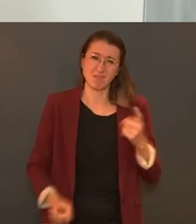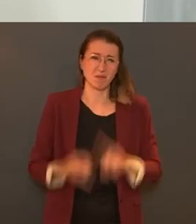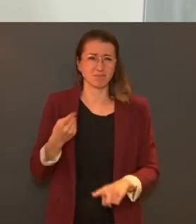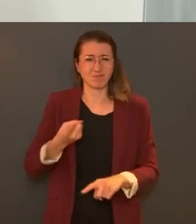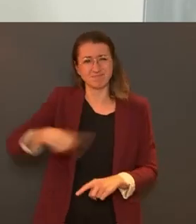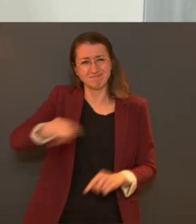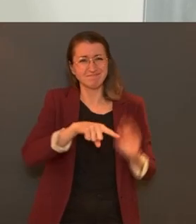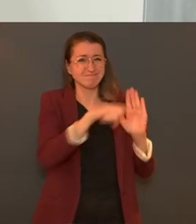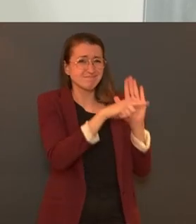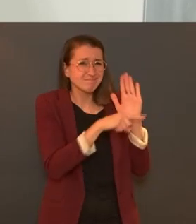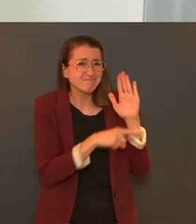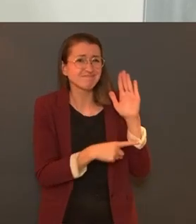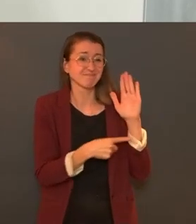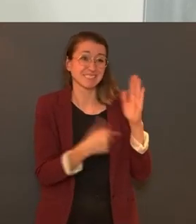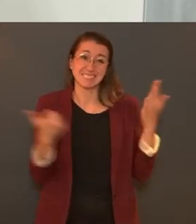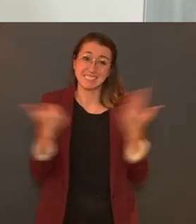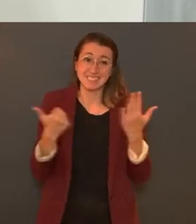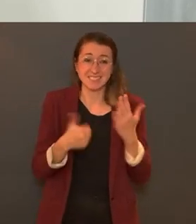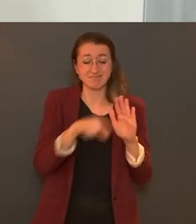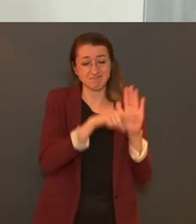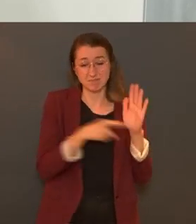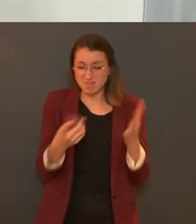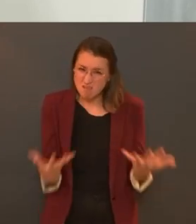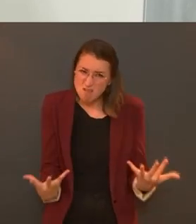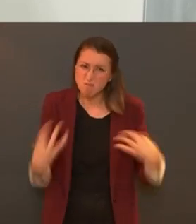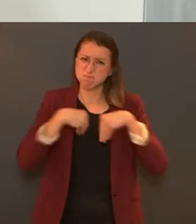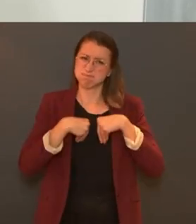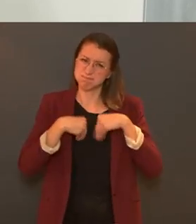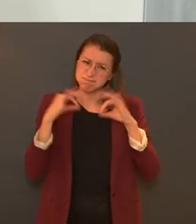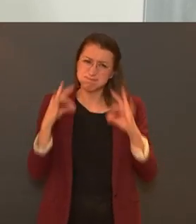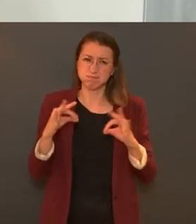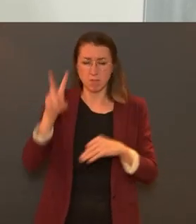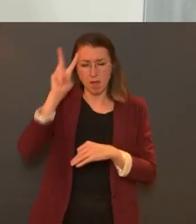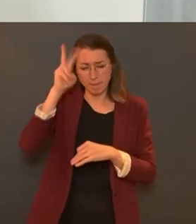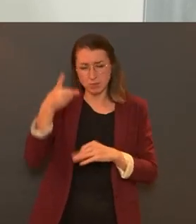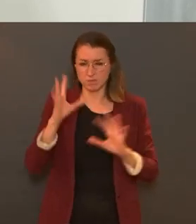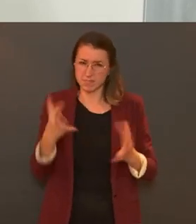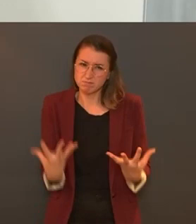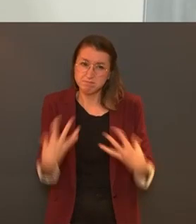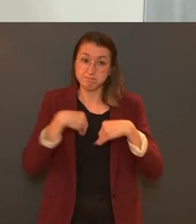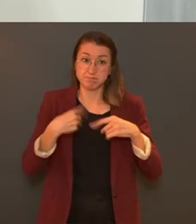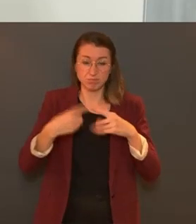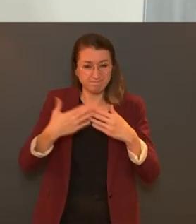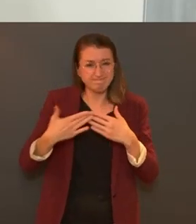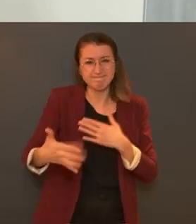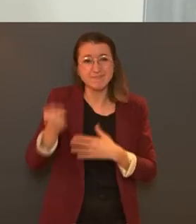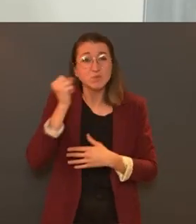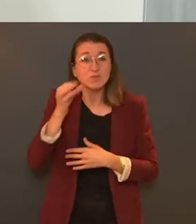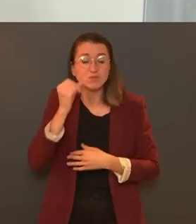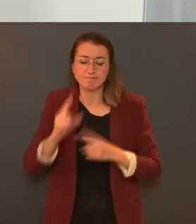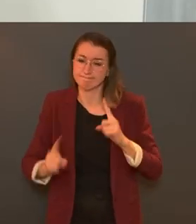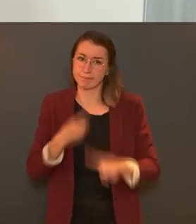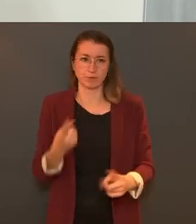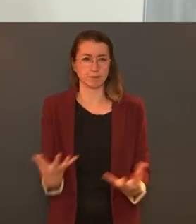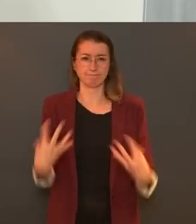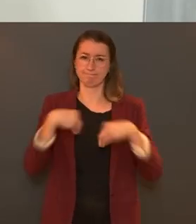Les appliquer au quotidien sans qu'elles ne deviennent un frein mais plutôt l'occasion de mieux vivre